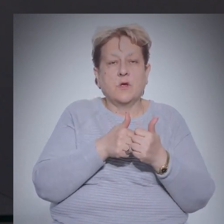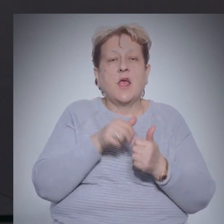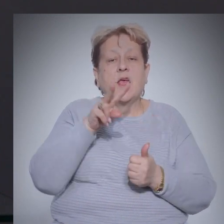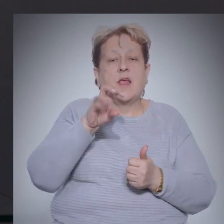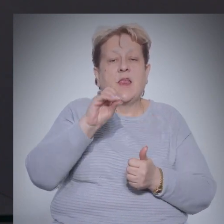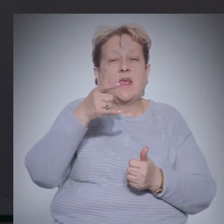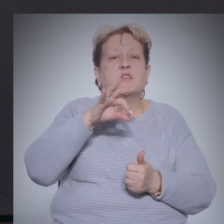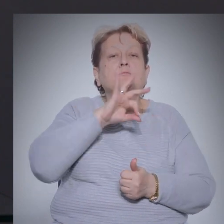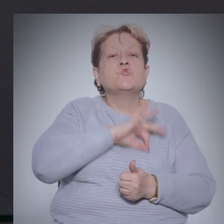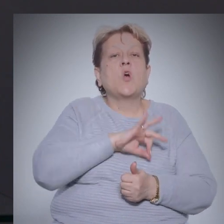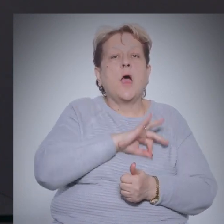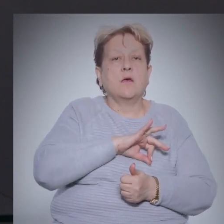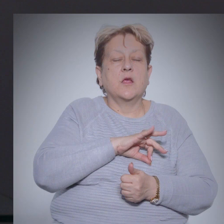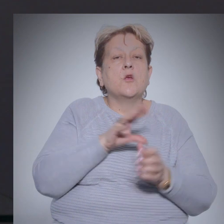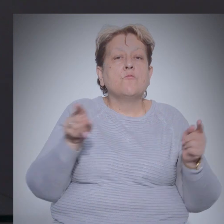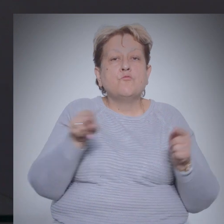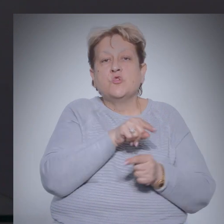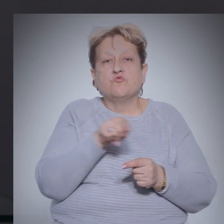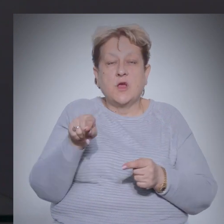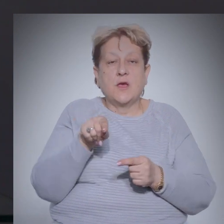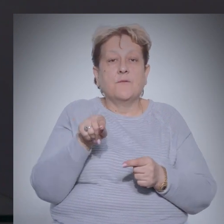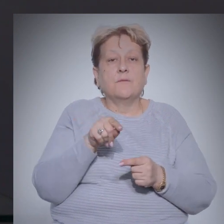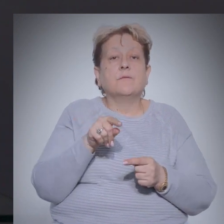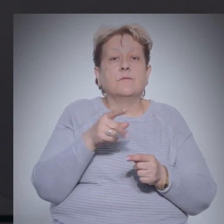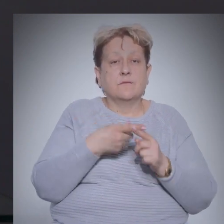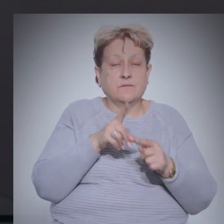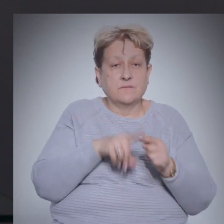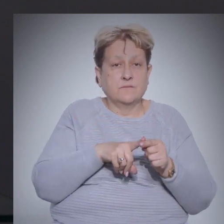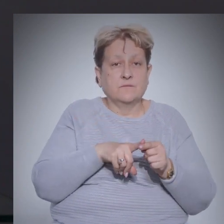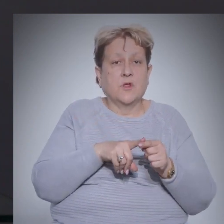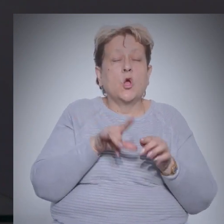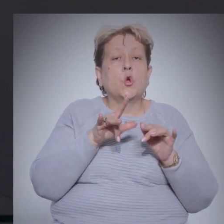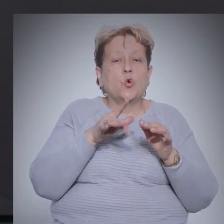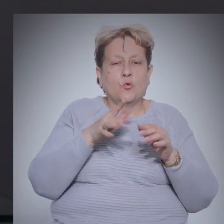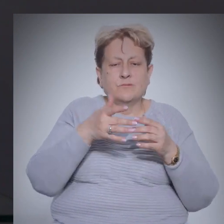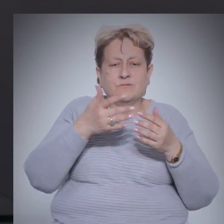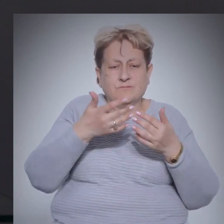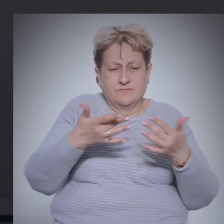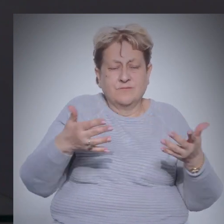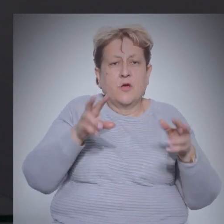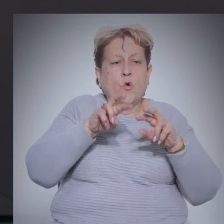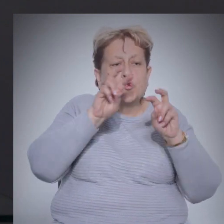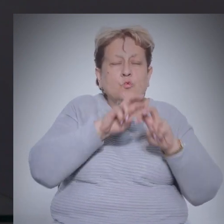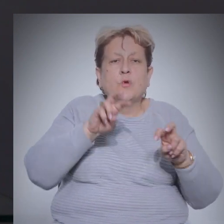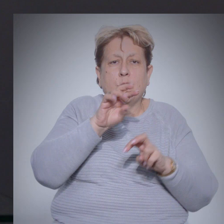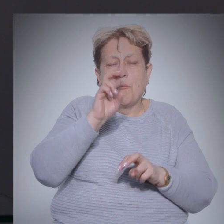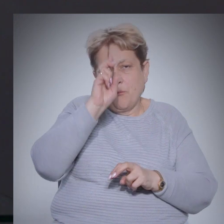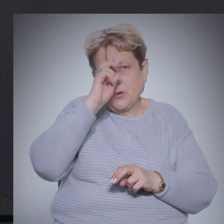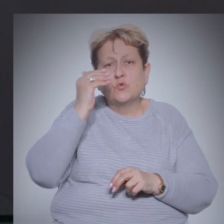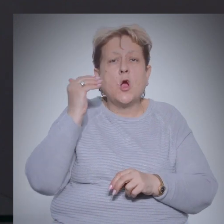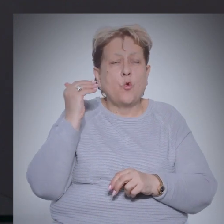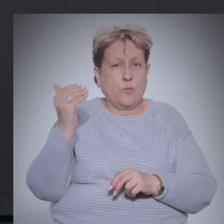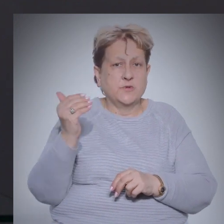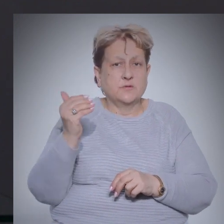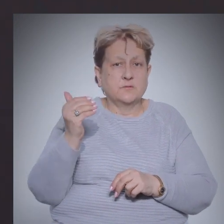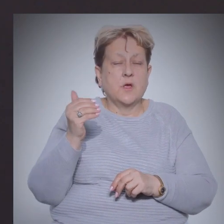որ լեգիցիմ է մշահերի և այն գործիքների միջև, որոնք գործադրվել